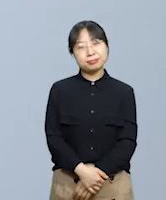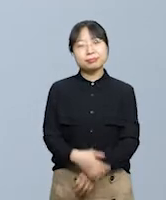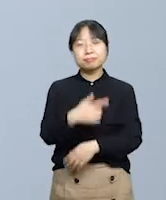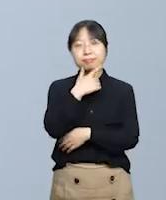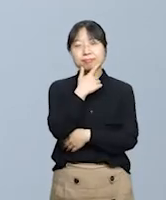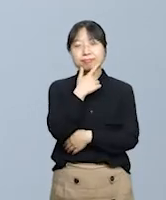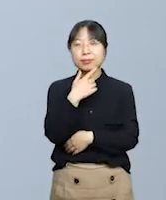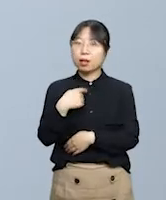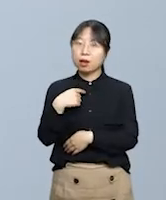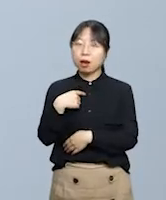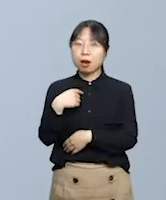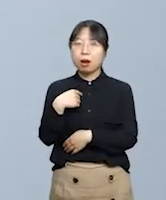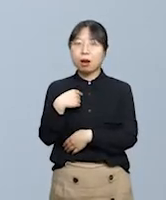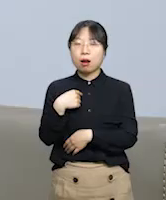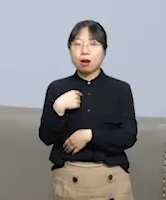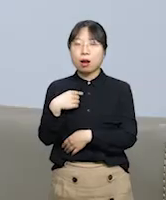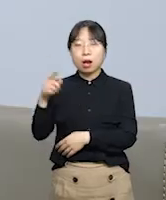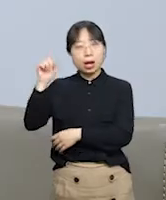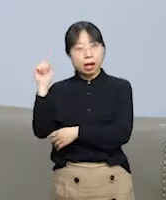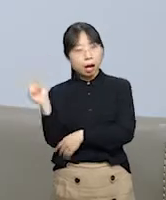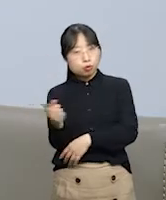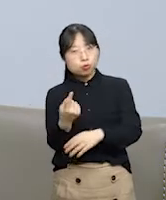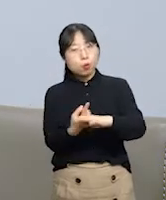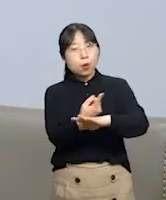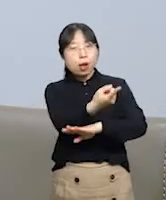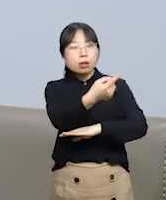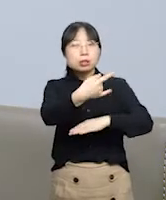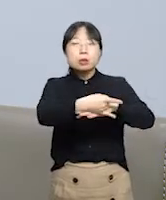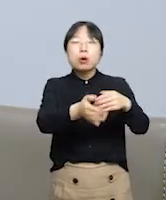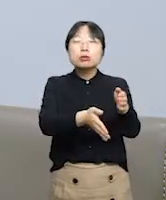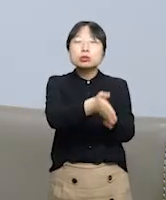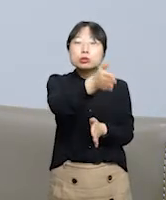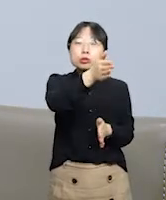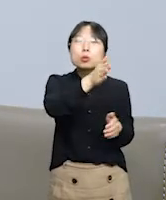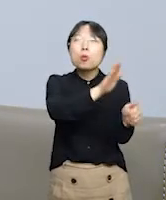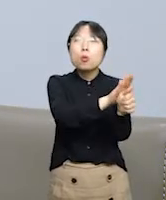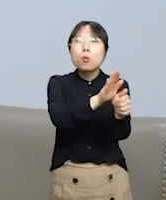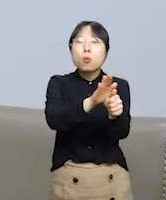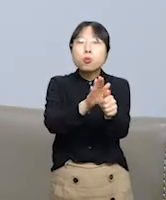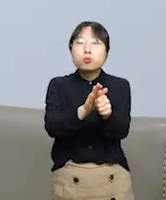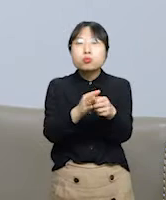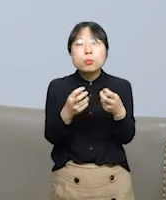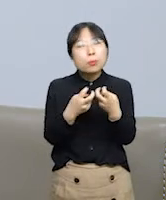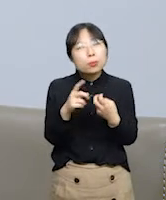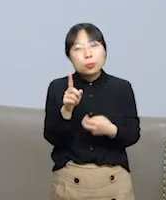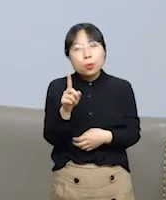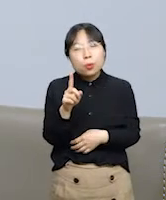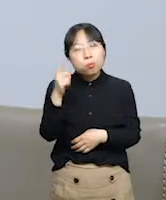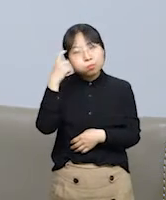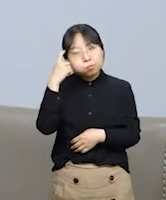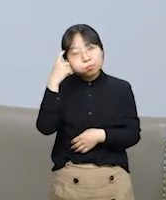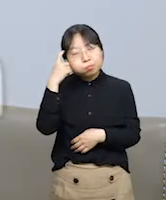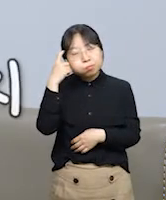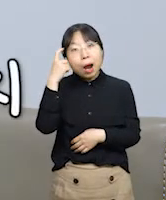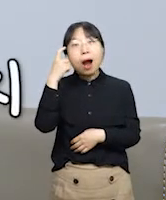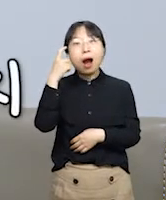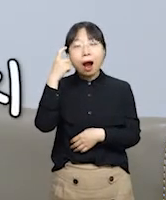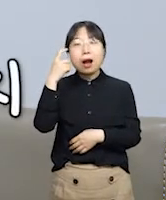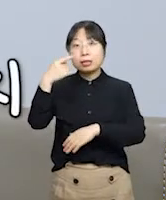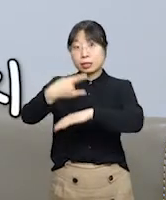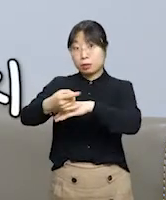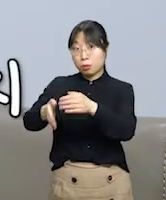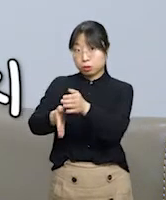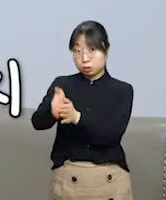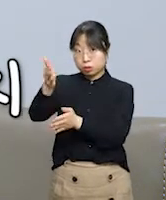저 뭐 야구 말고 의왕시에 뭐 할 뭐 봉사를 활동할 일이 없을까 하던 차례